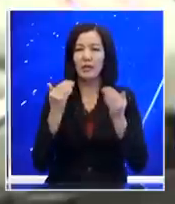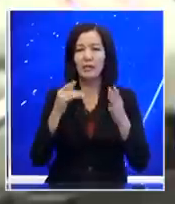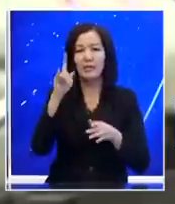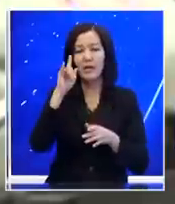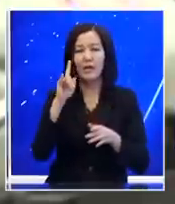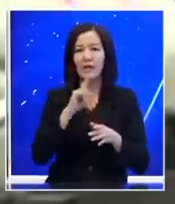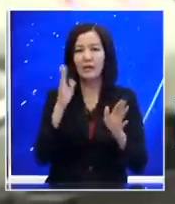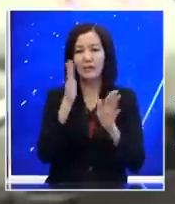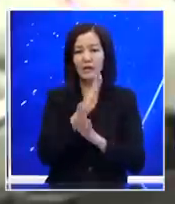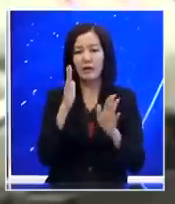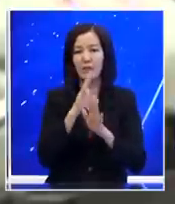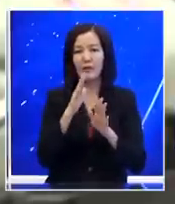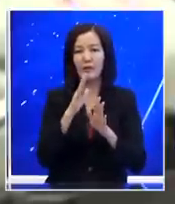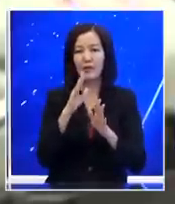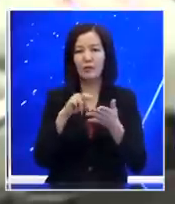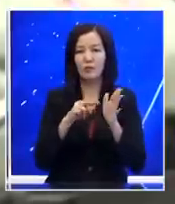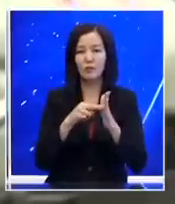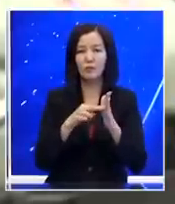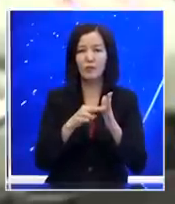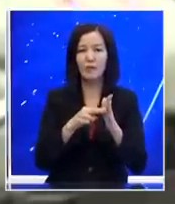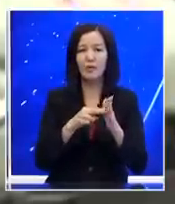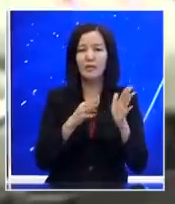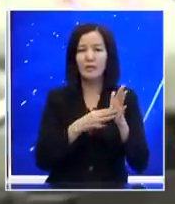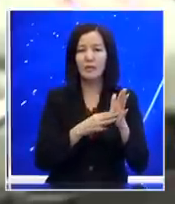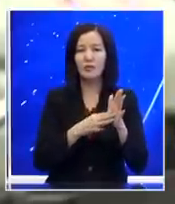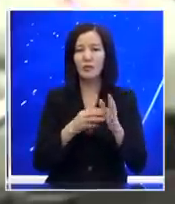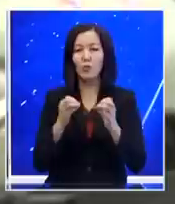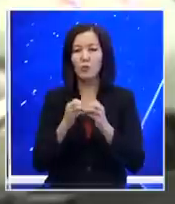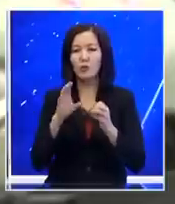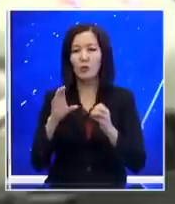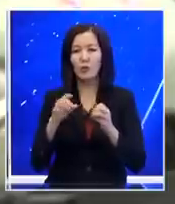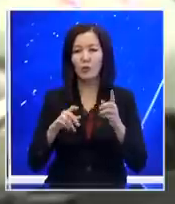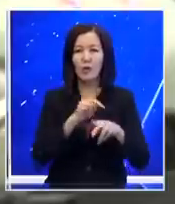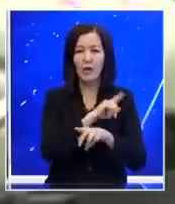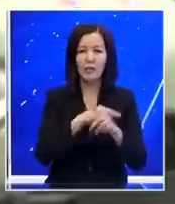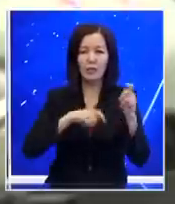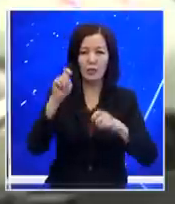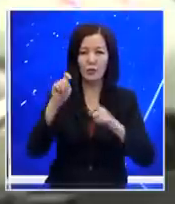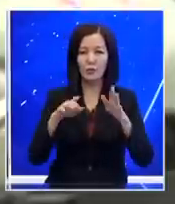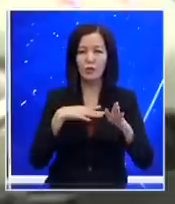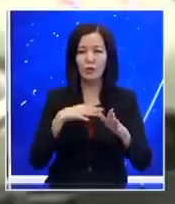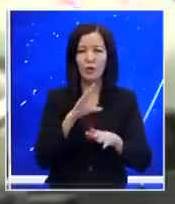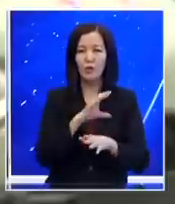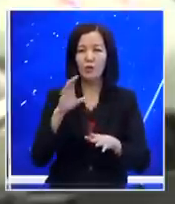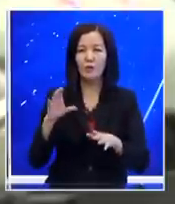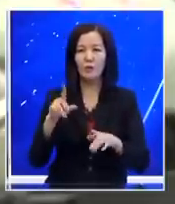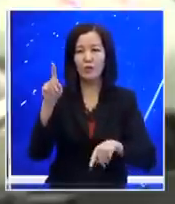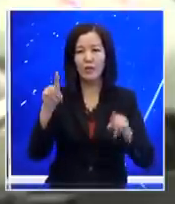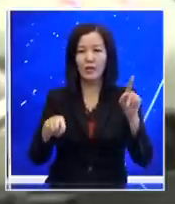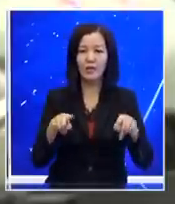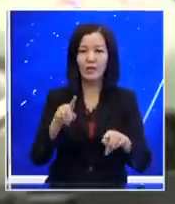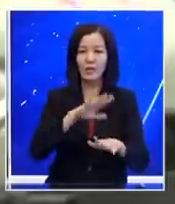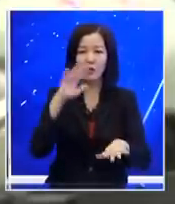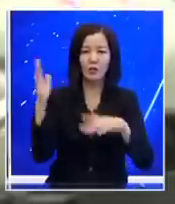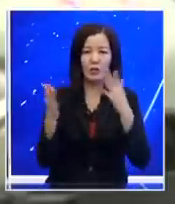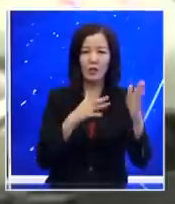Қазгидромет болжамына байланысты 8-13 сәуір аралығында облыс аумағында қатты жауын шашын болады. Солтүстік батыстан кей жерлерде жел ұйтқып,